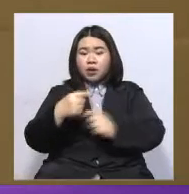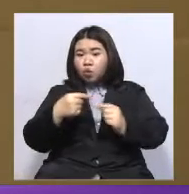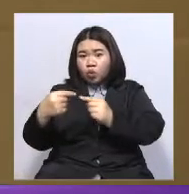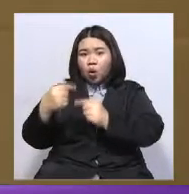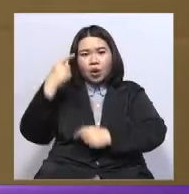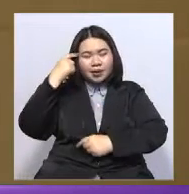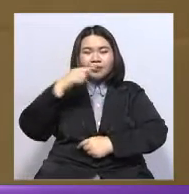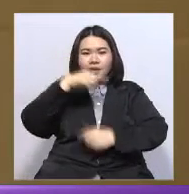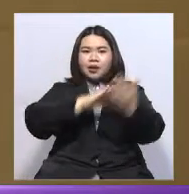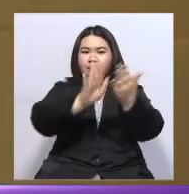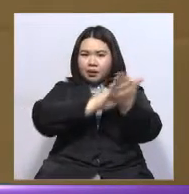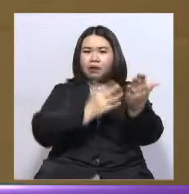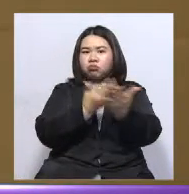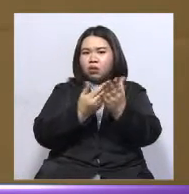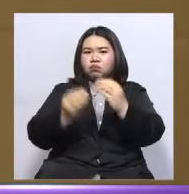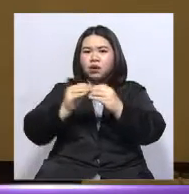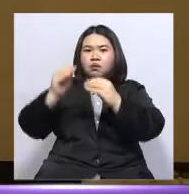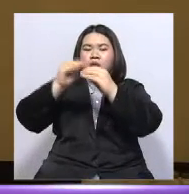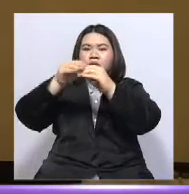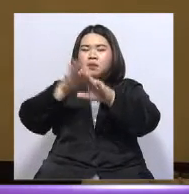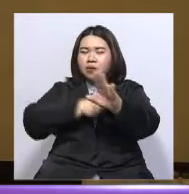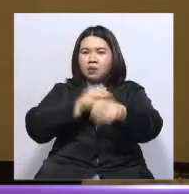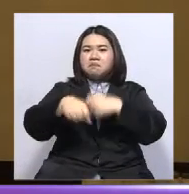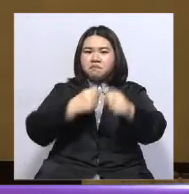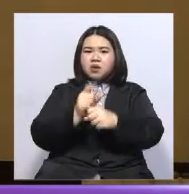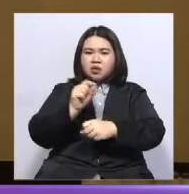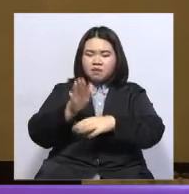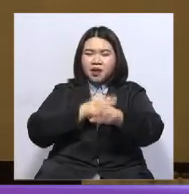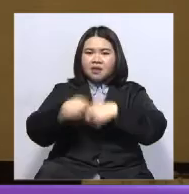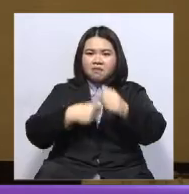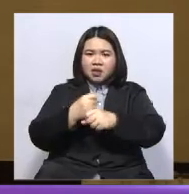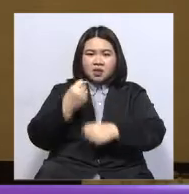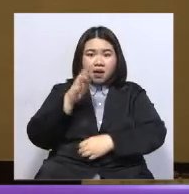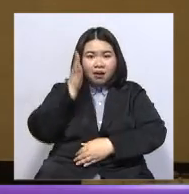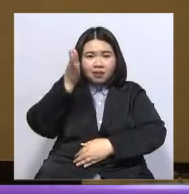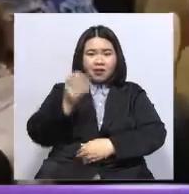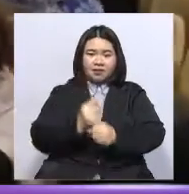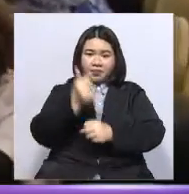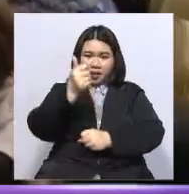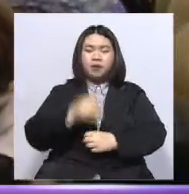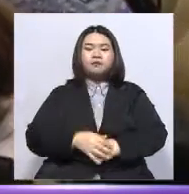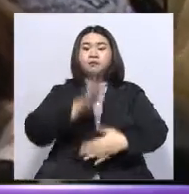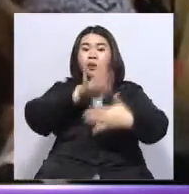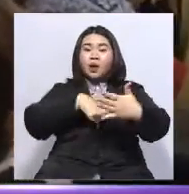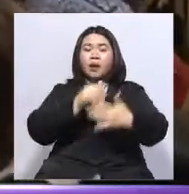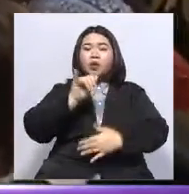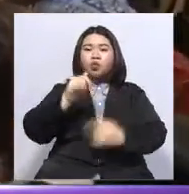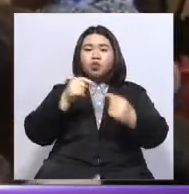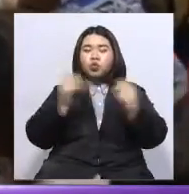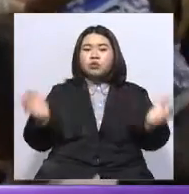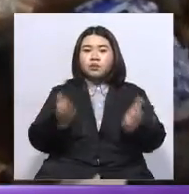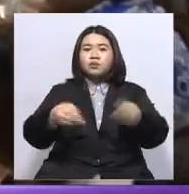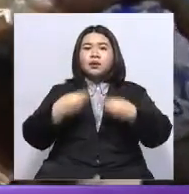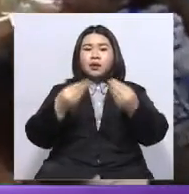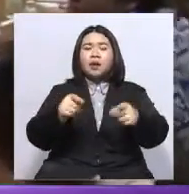ประเทศไปสู่ประเทศที่มีรายได้สูงภายใน15-20 ปีข้างหน้ารวมทั้งยุทธศาสตร์ด้านการพัฒนาและเสริมสร้างศัก